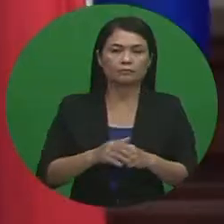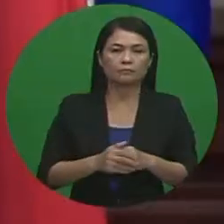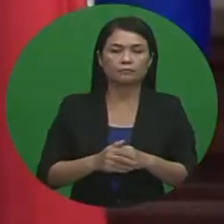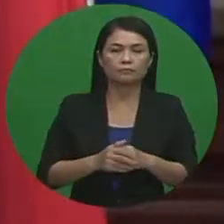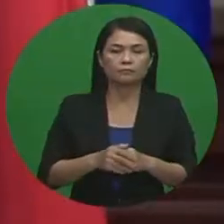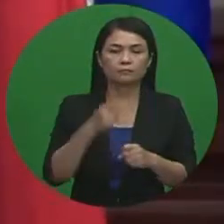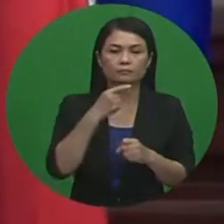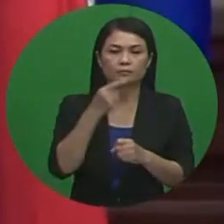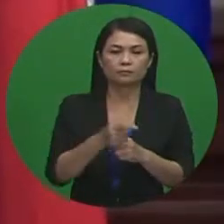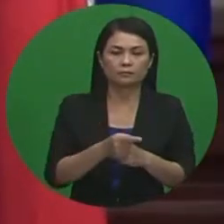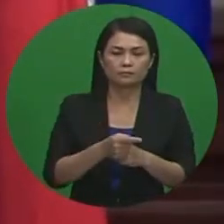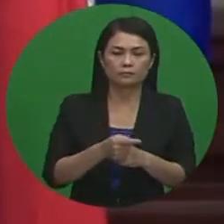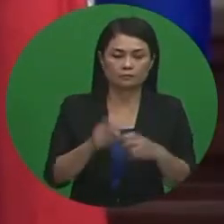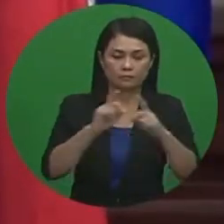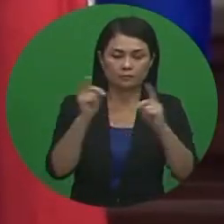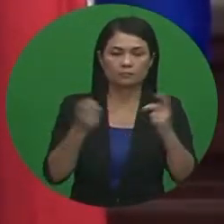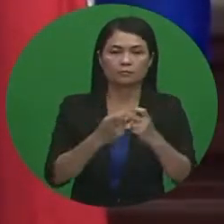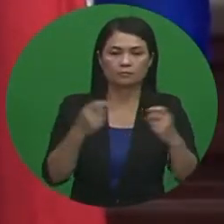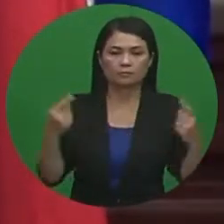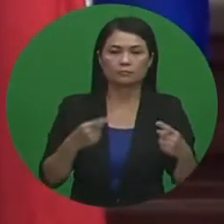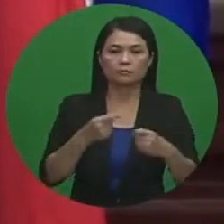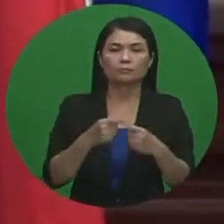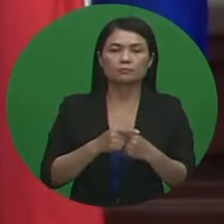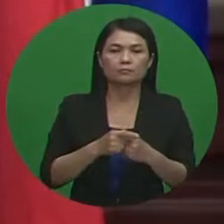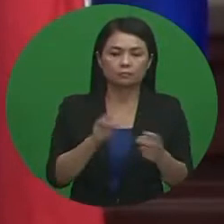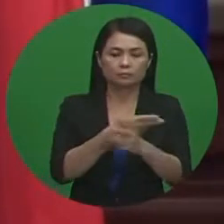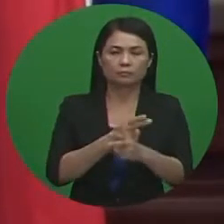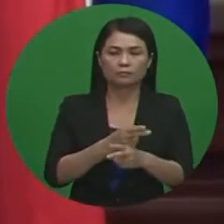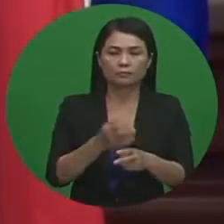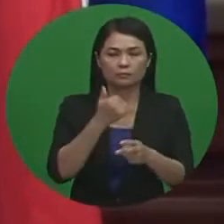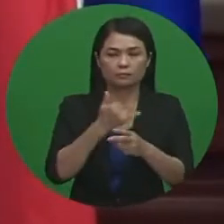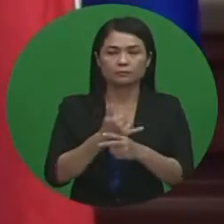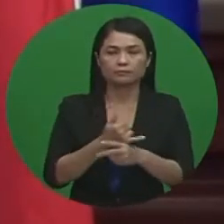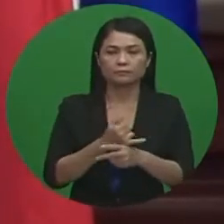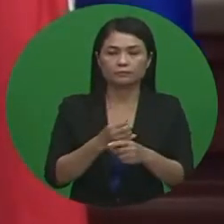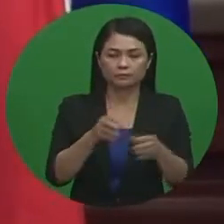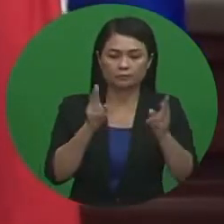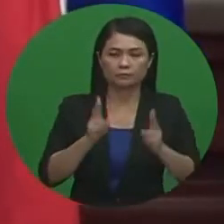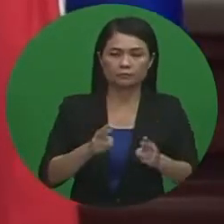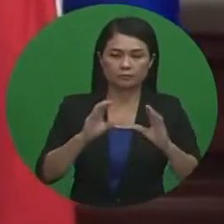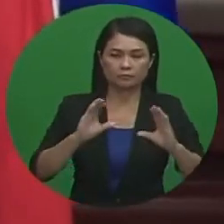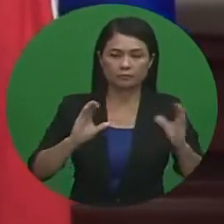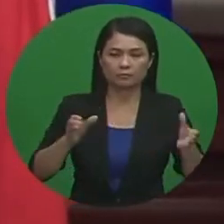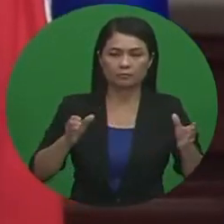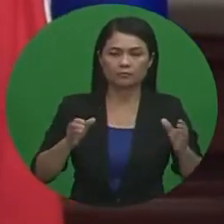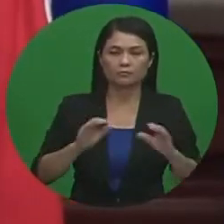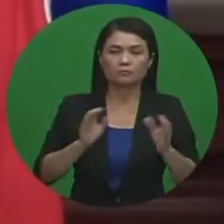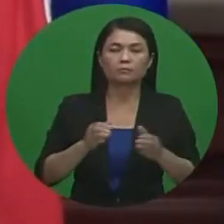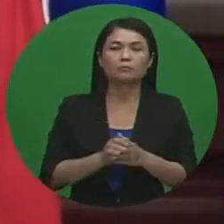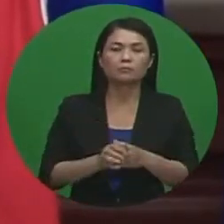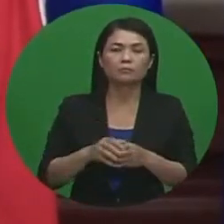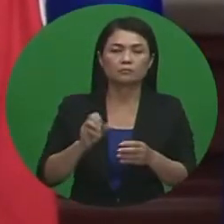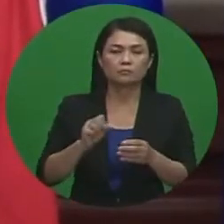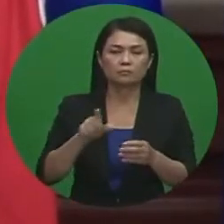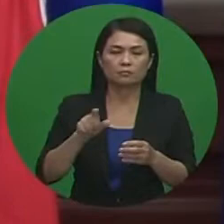គូបញ្ជាក់ថាគណៈកម្មាធិការប្រយុទ្ធប្រឆាំងផលិតផលខ្លាញ់ខ្លាយបានអនុញ្ញាតឲ្យក្រុមហ៊ុន Smith